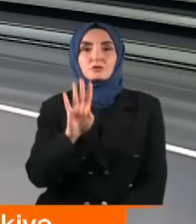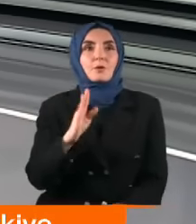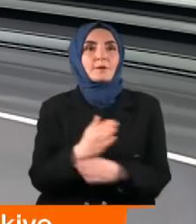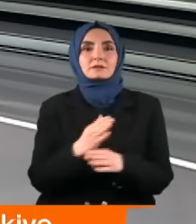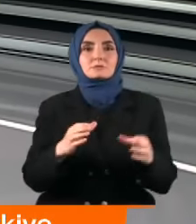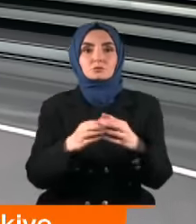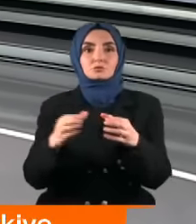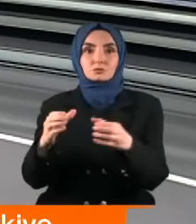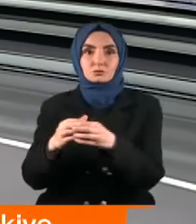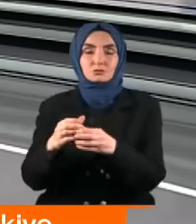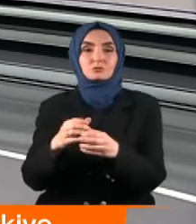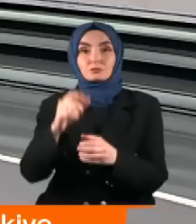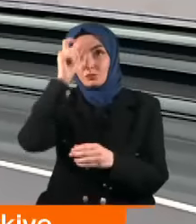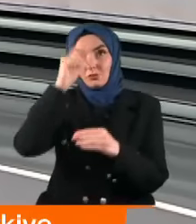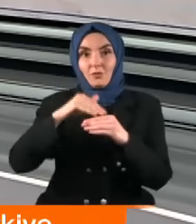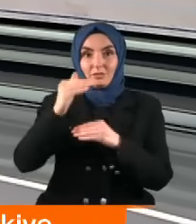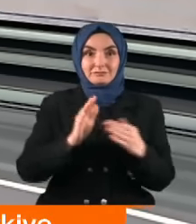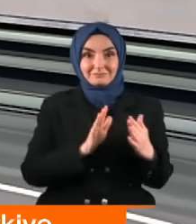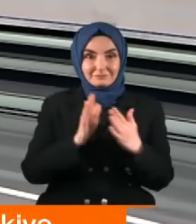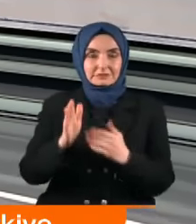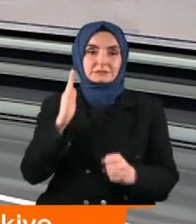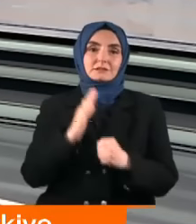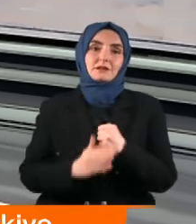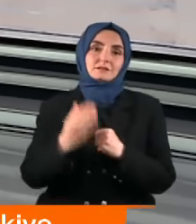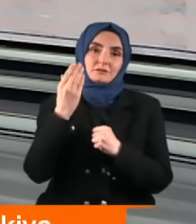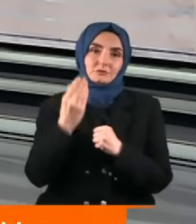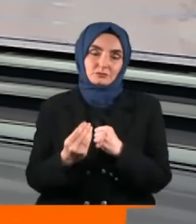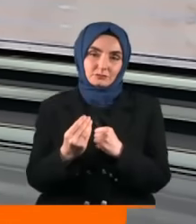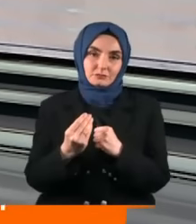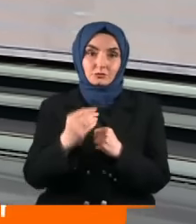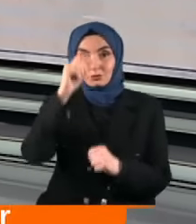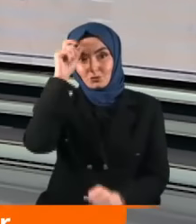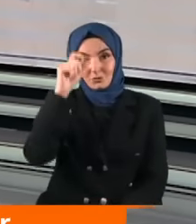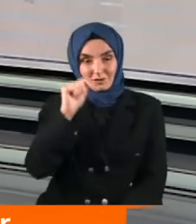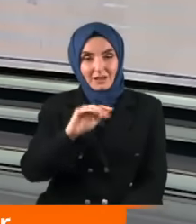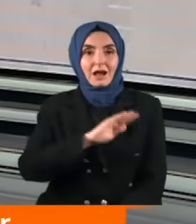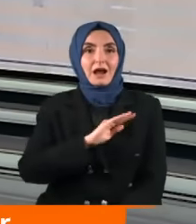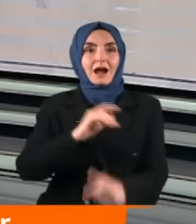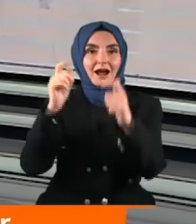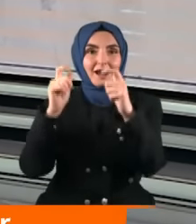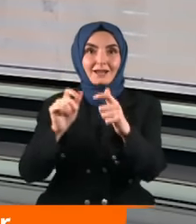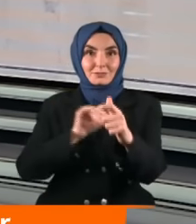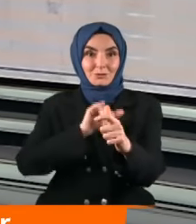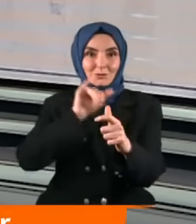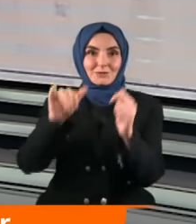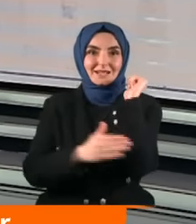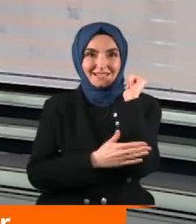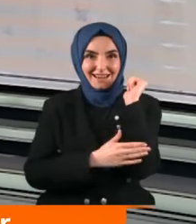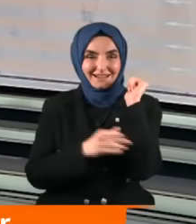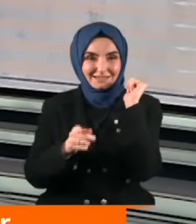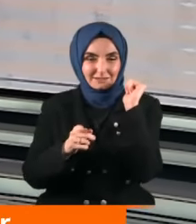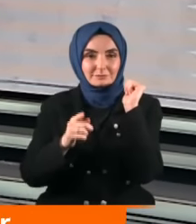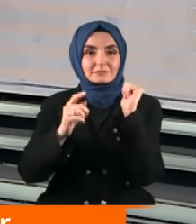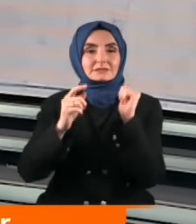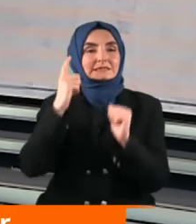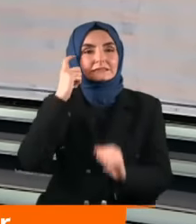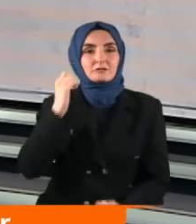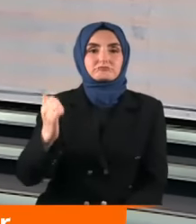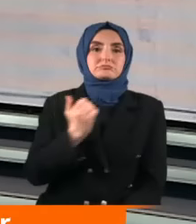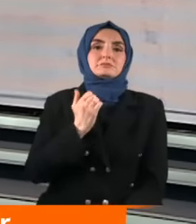Dışişleri Bakanı Hakan Fidan, Netanyahu hükümetinin Türkiye'nin Gazze'ye hava yoluyla gönderdiği yardımları engellediğini açıkladı. Türkiye'nin